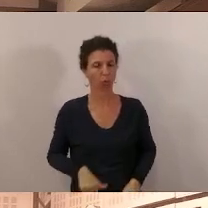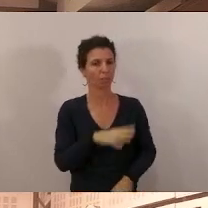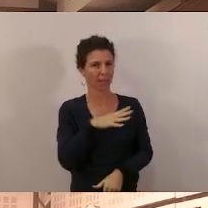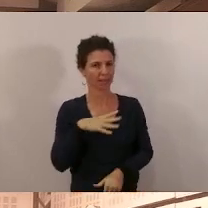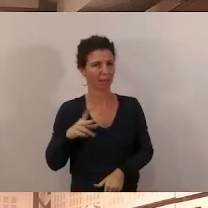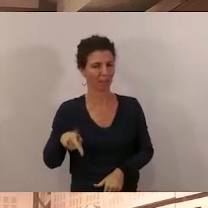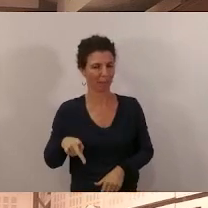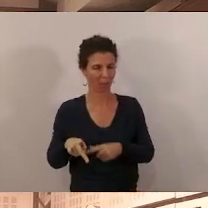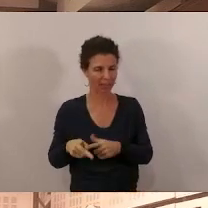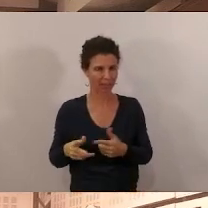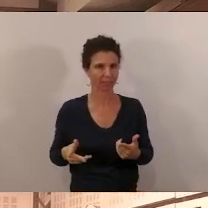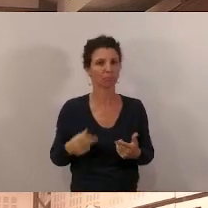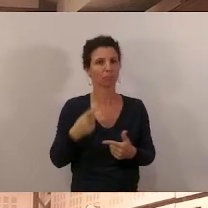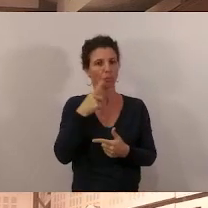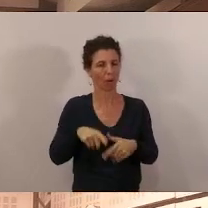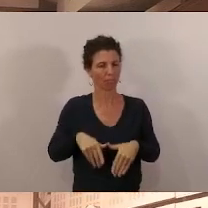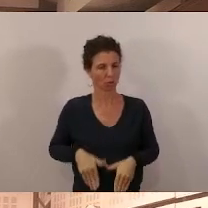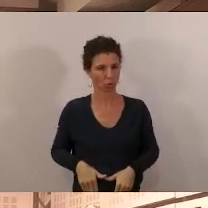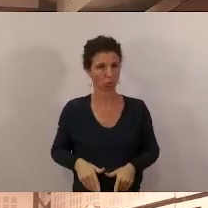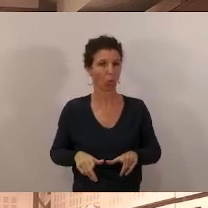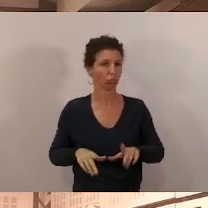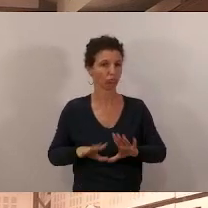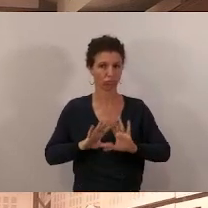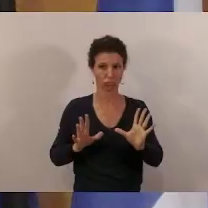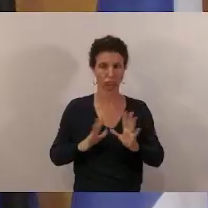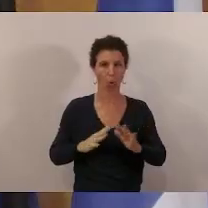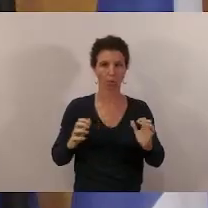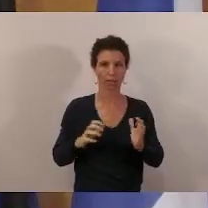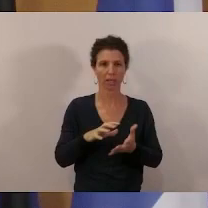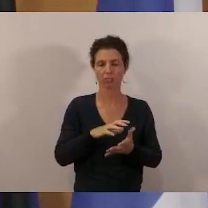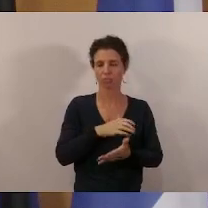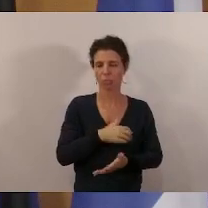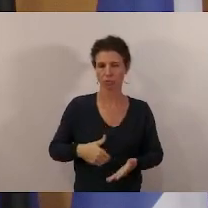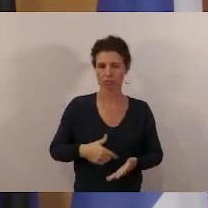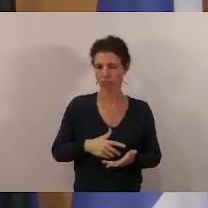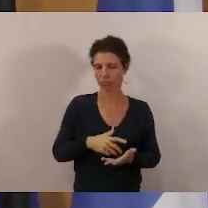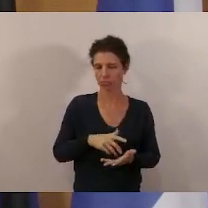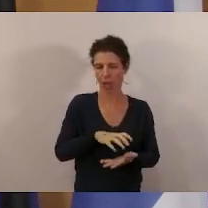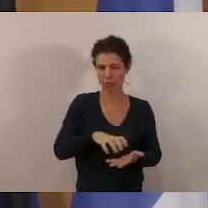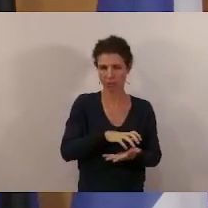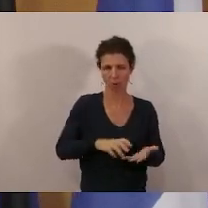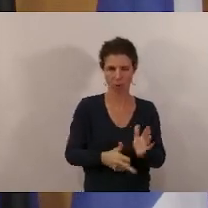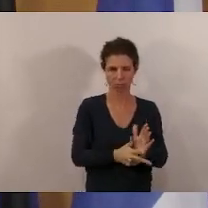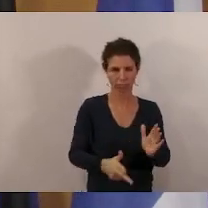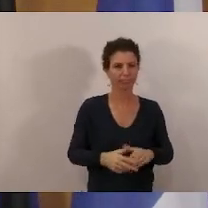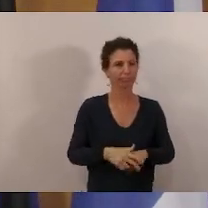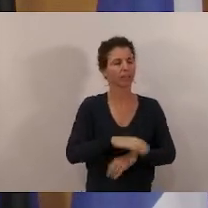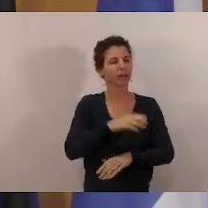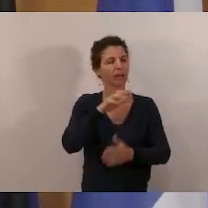Madame Parodi, pour l'abstention, avis favorable du Conseil. Le rapport numéro 20, Madame Bécart.